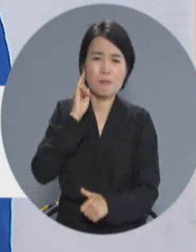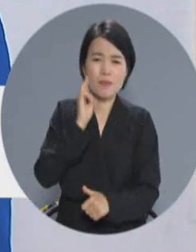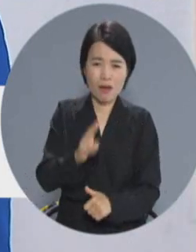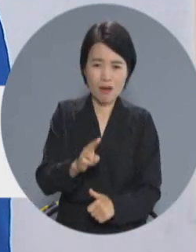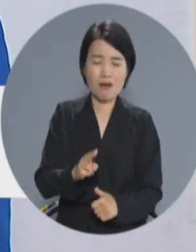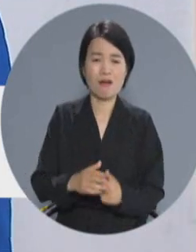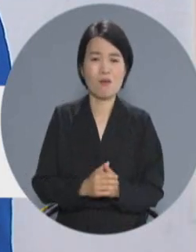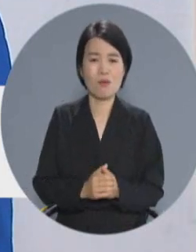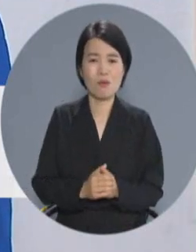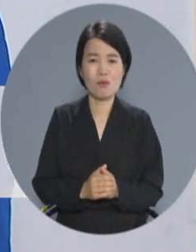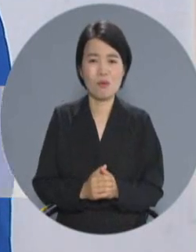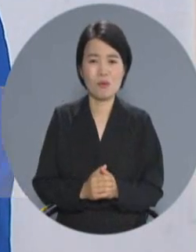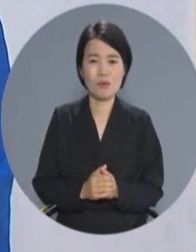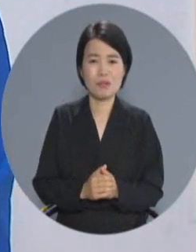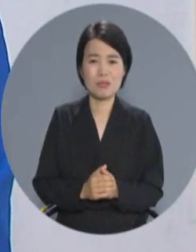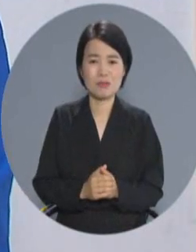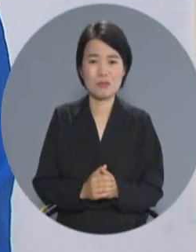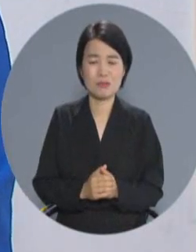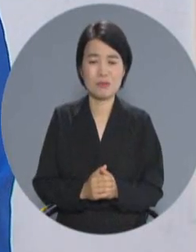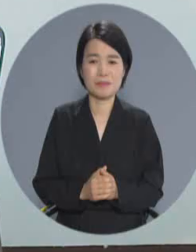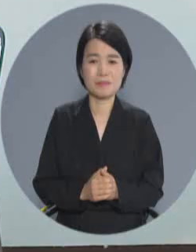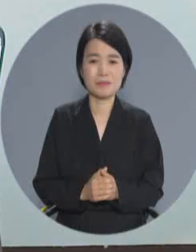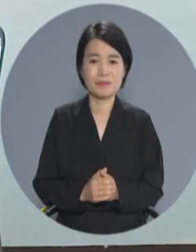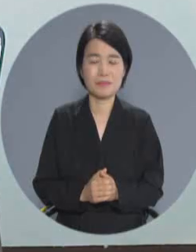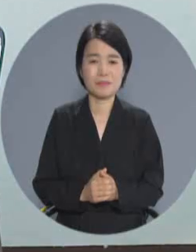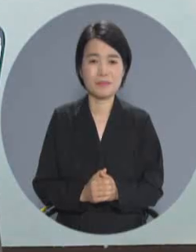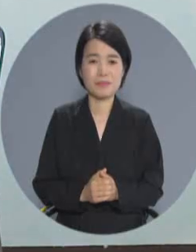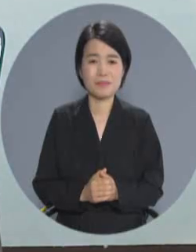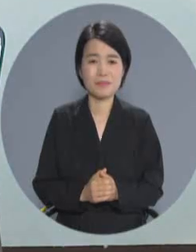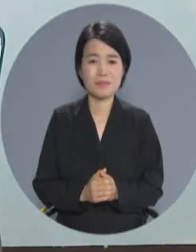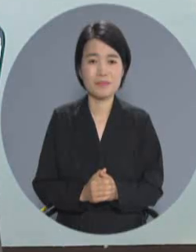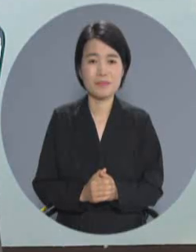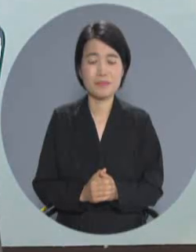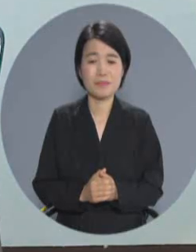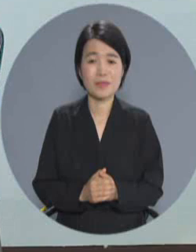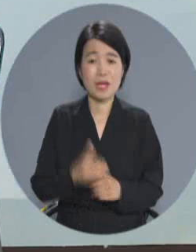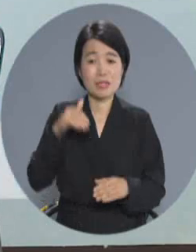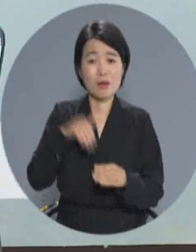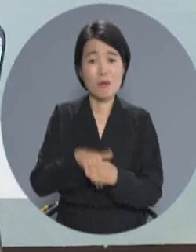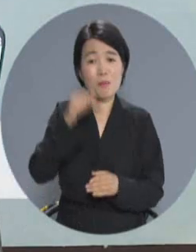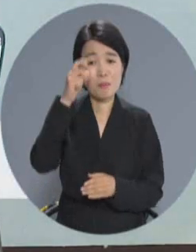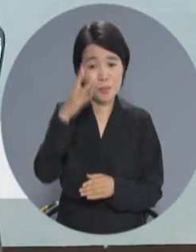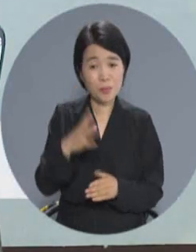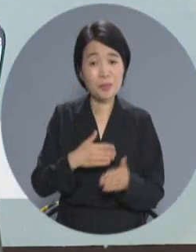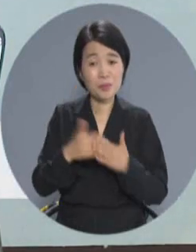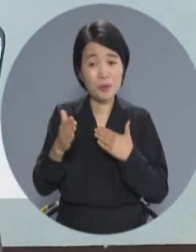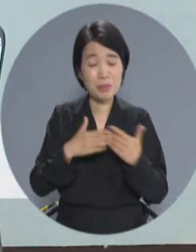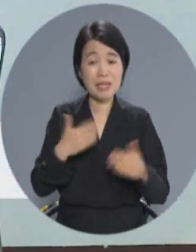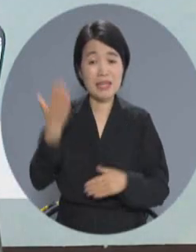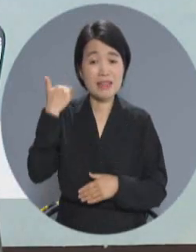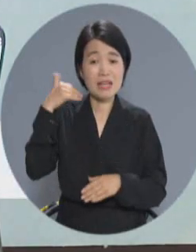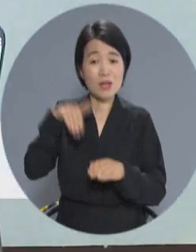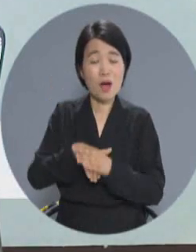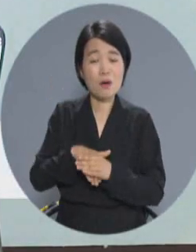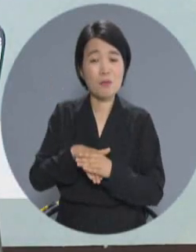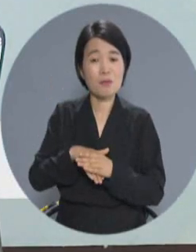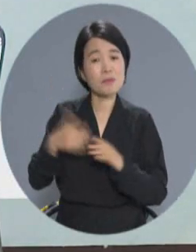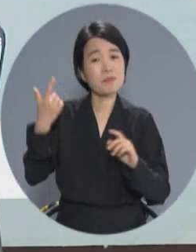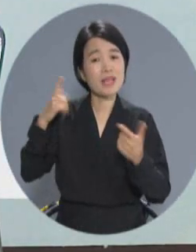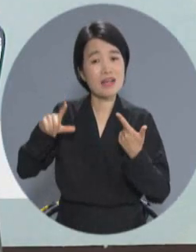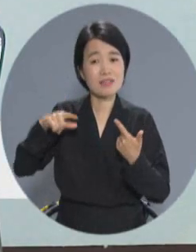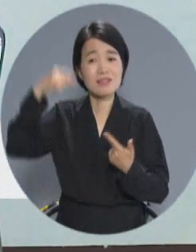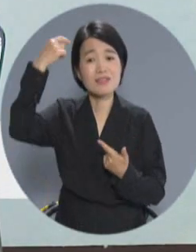쯤으로 아주 심하게 아 지금 하고 있습니다 그동안 이제 선거 여러분의 보셨는데 일전 생각하고 좀 다른 부분이